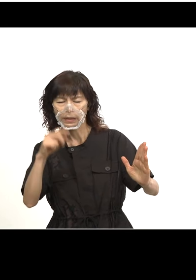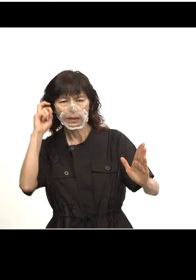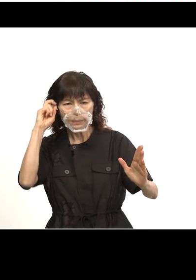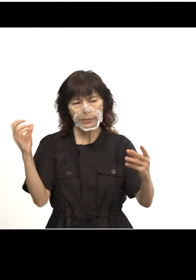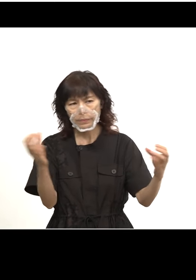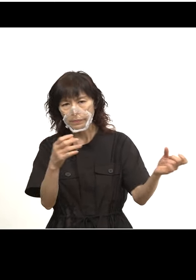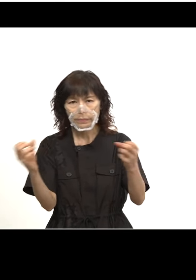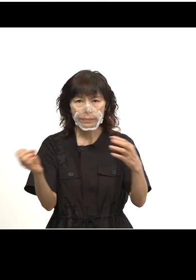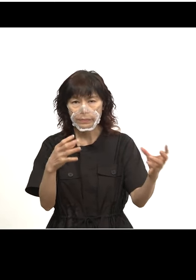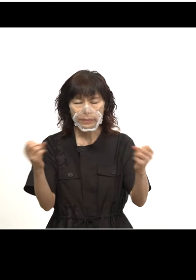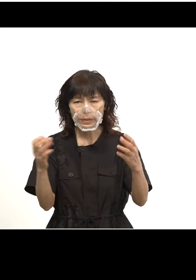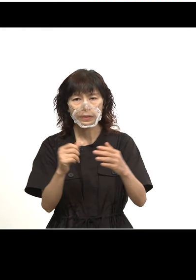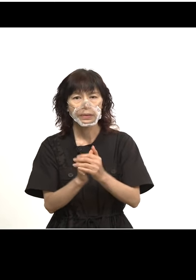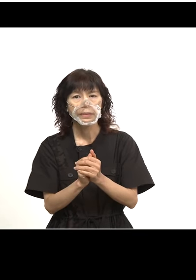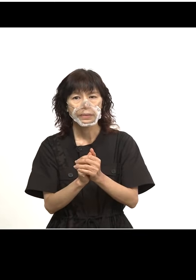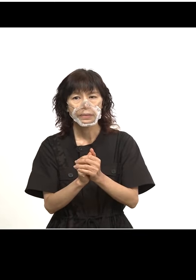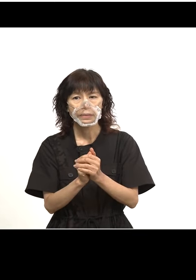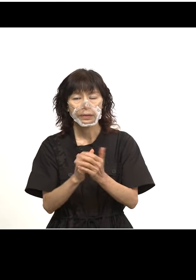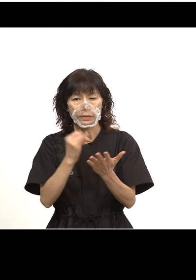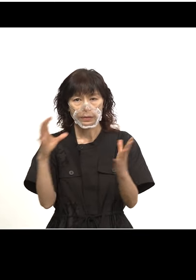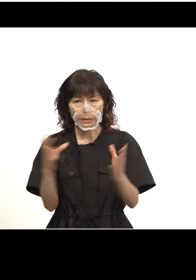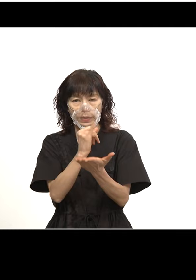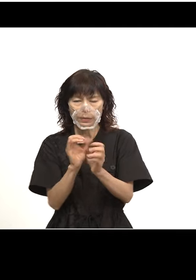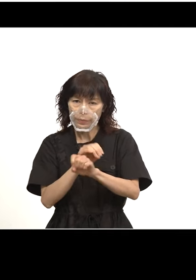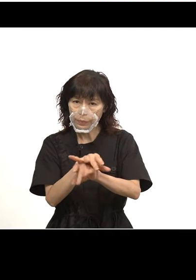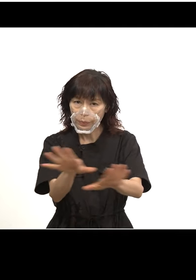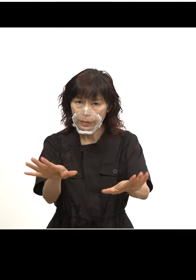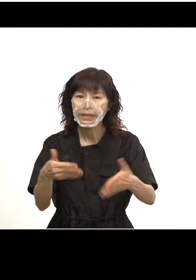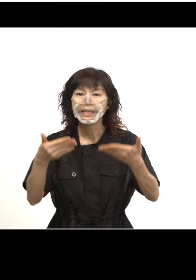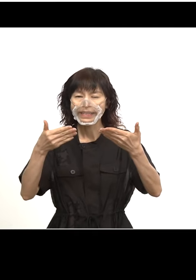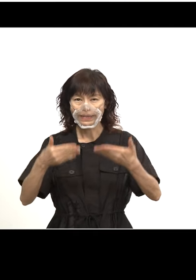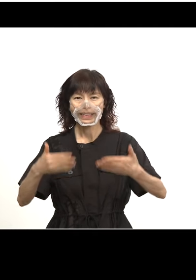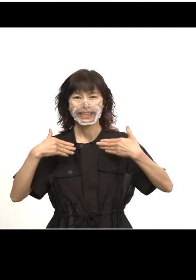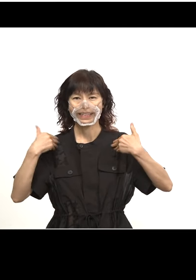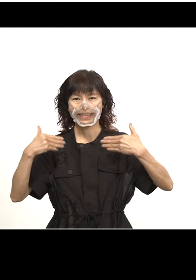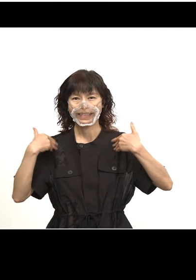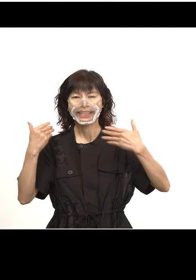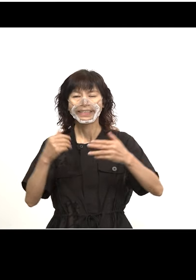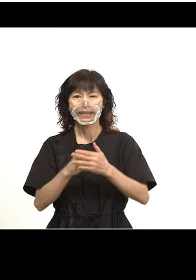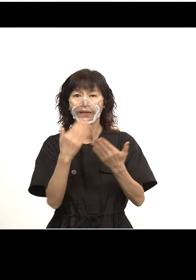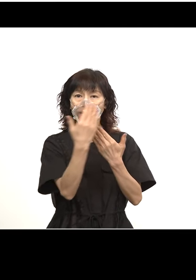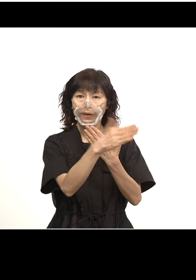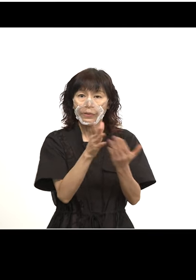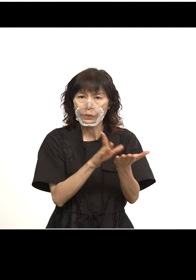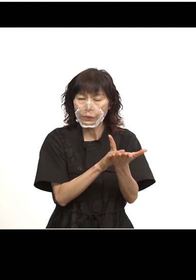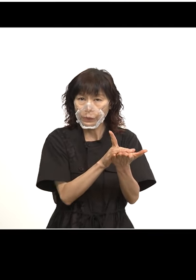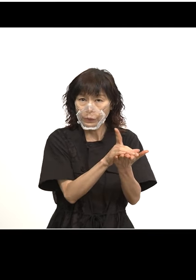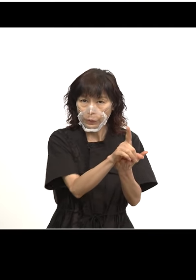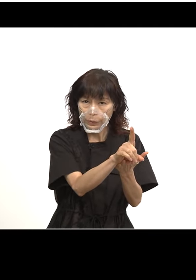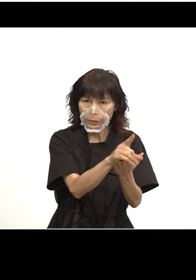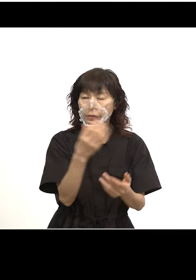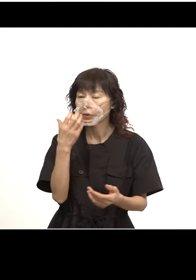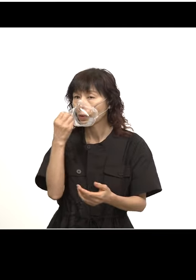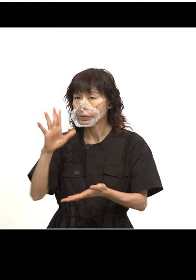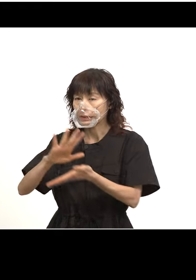樣去補及共融藝術。咁今日咧就好高興有幾位海外嘅專家啦，同埋香港